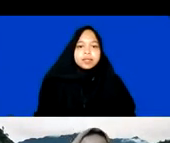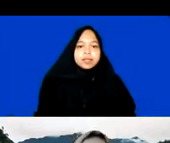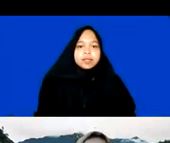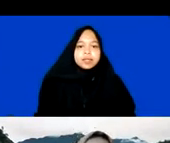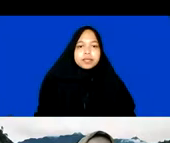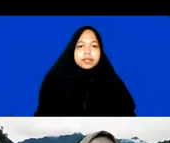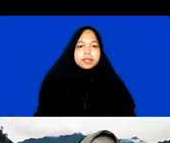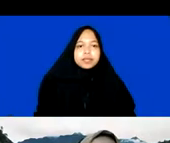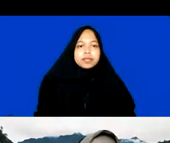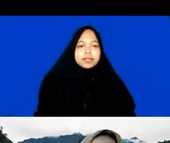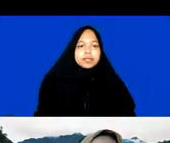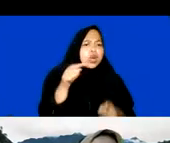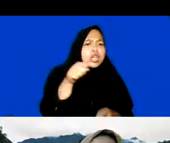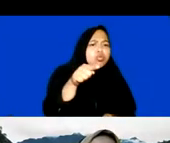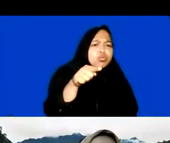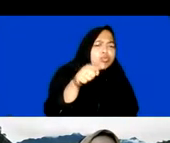Kalau yang ini Mas Kira ini masuk ke